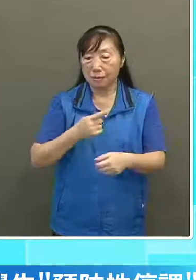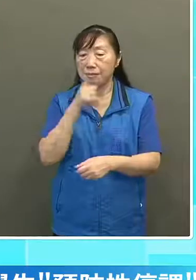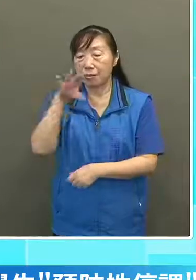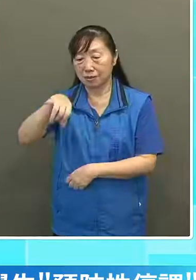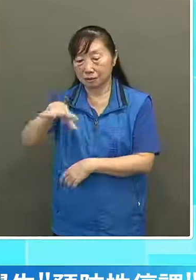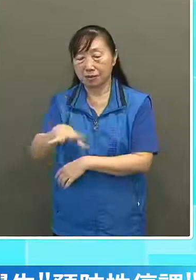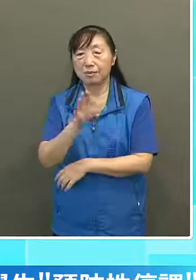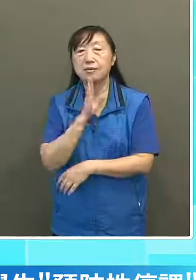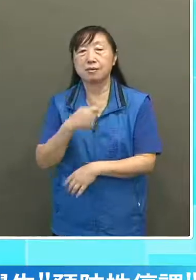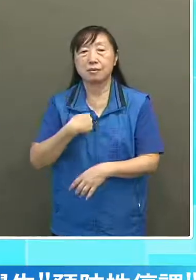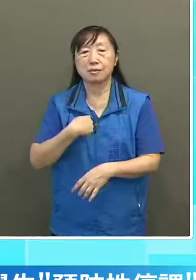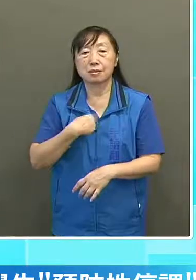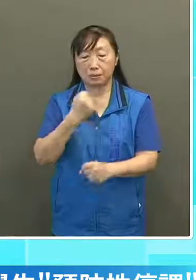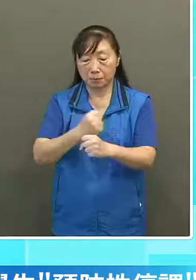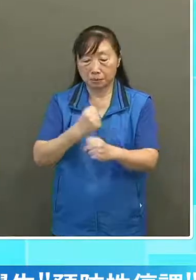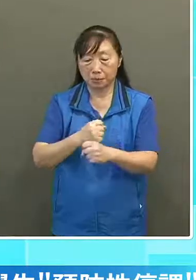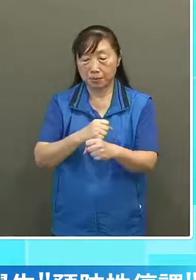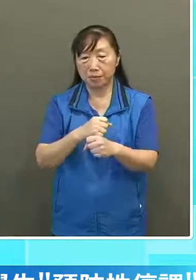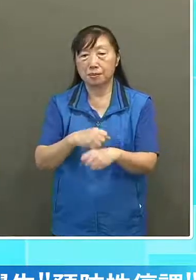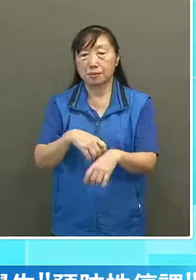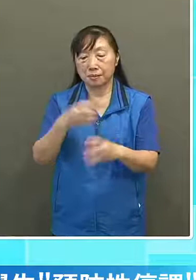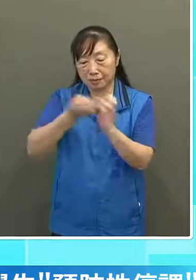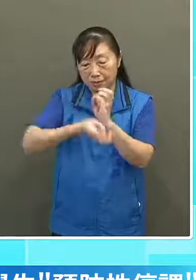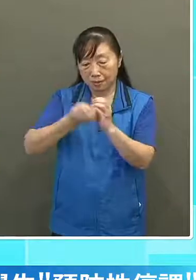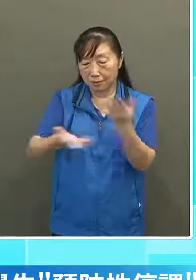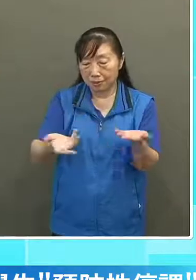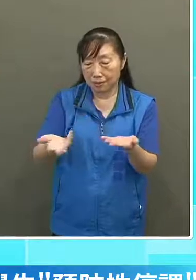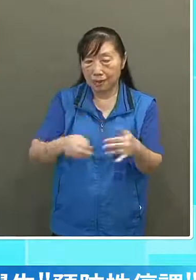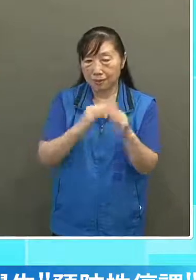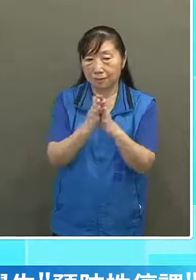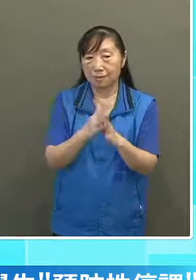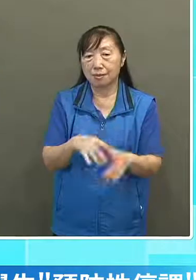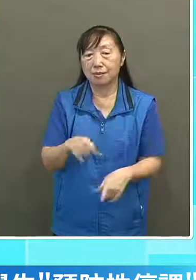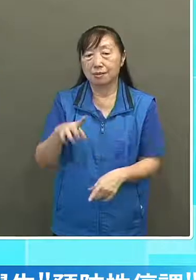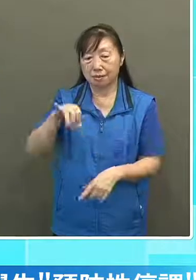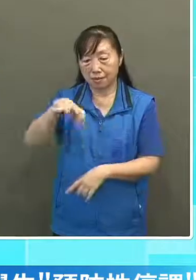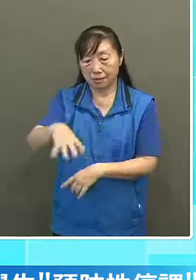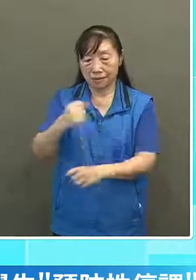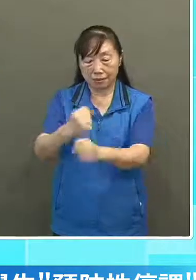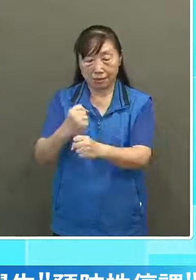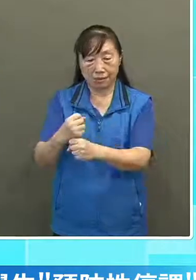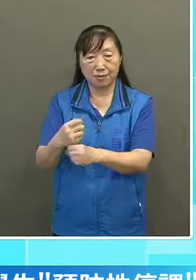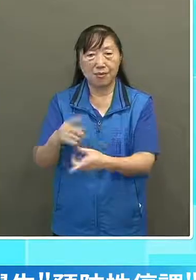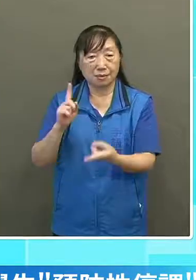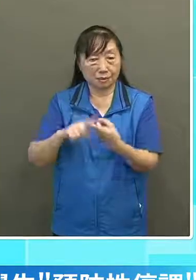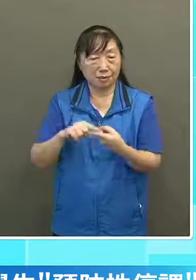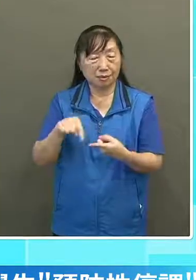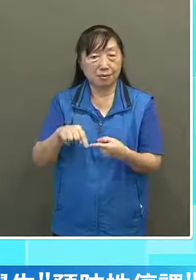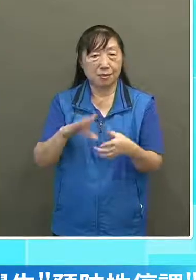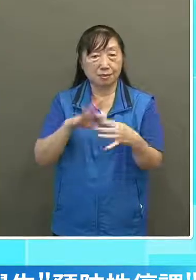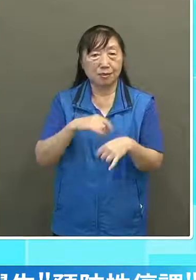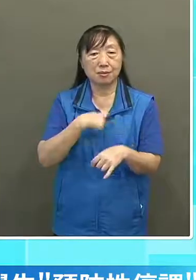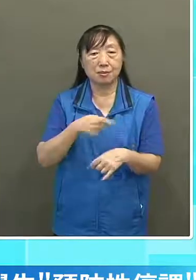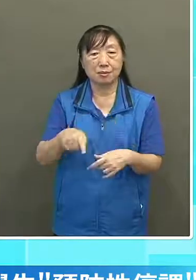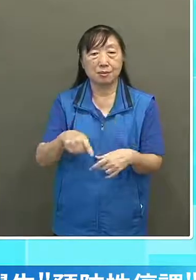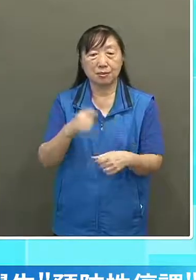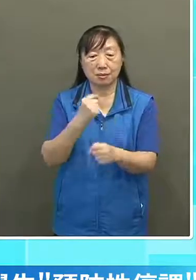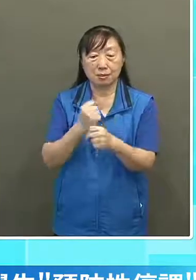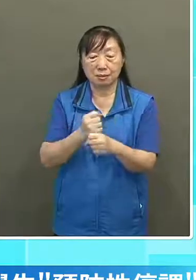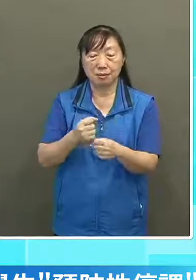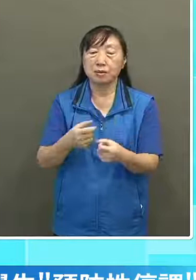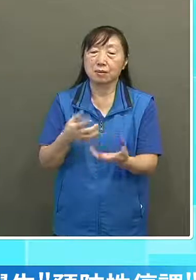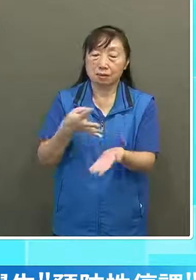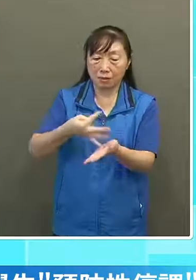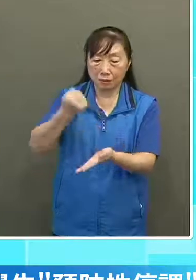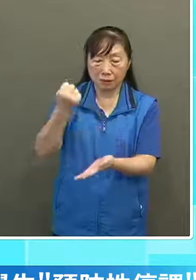负责第一线的执行，所有的细节跟操作都在地方来实施。我想这个部分经过几次的操作下来，我想中